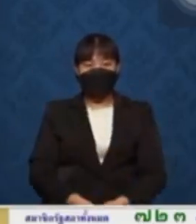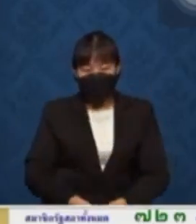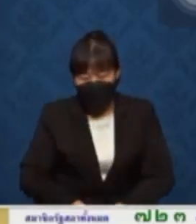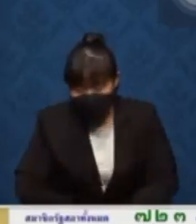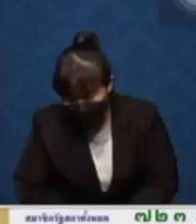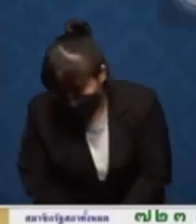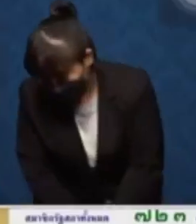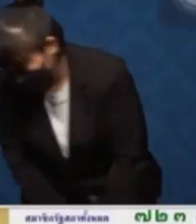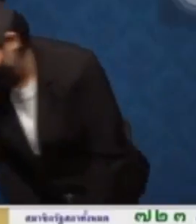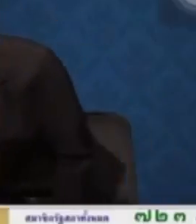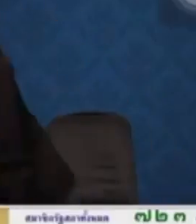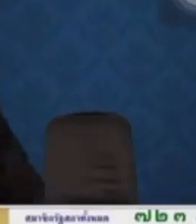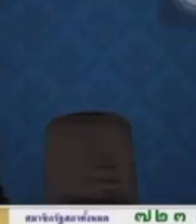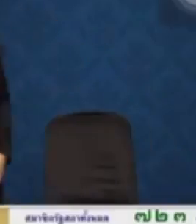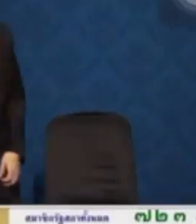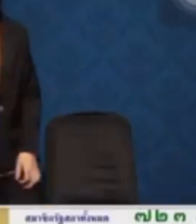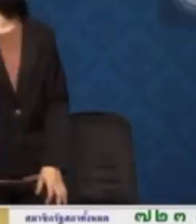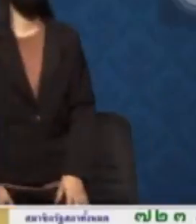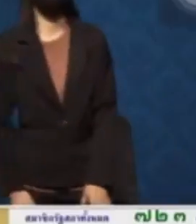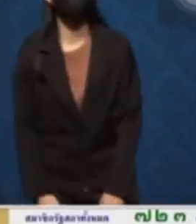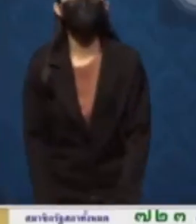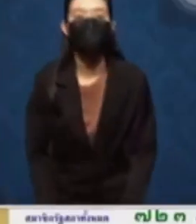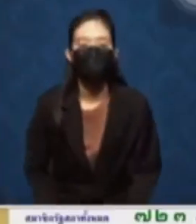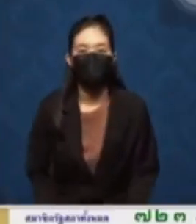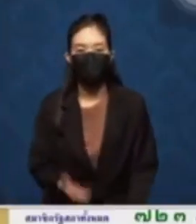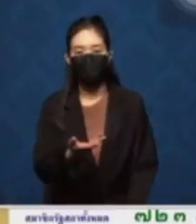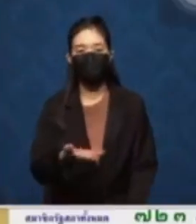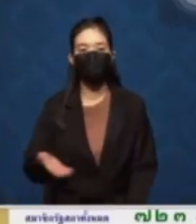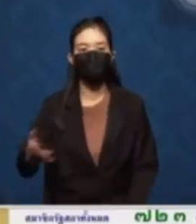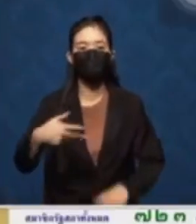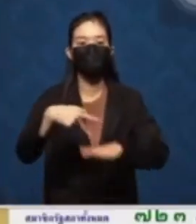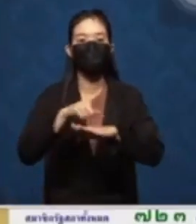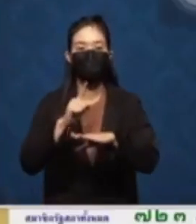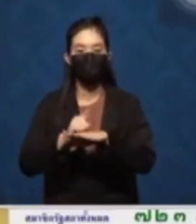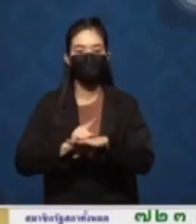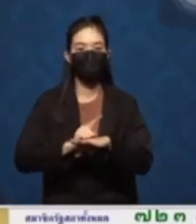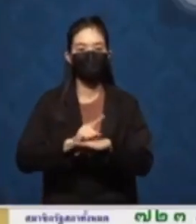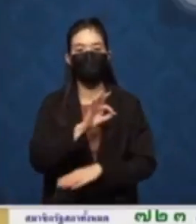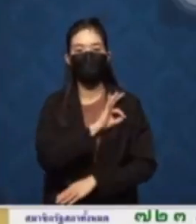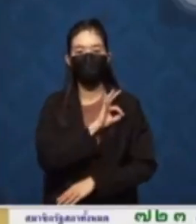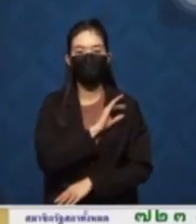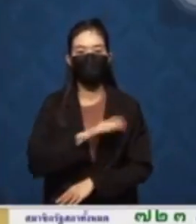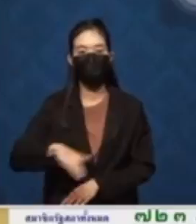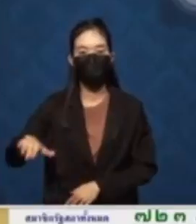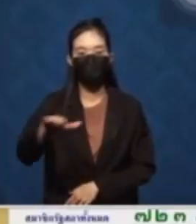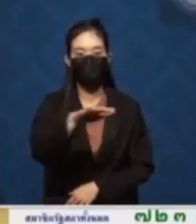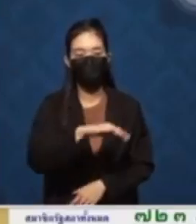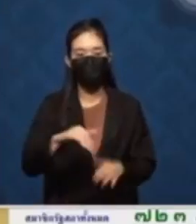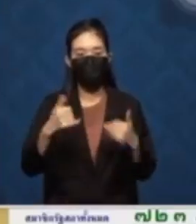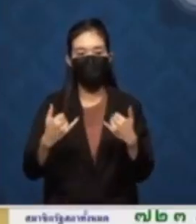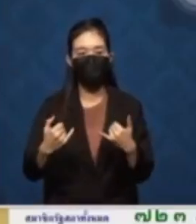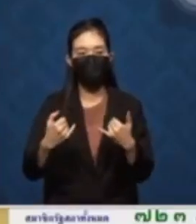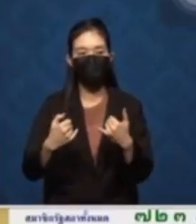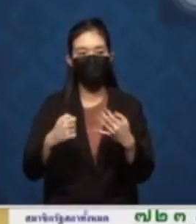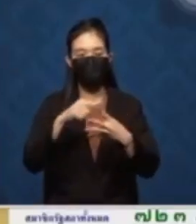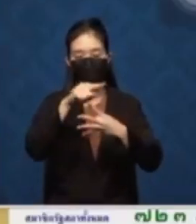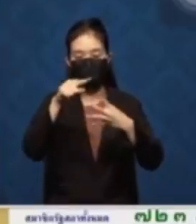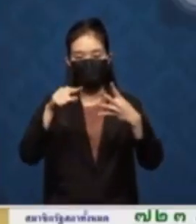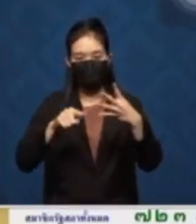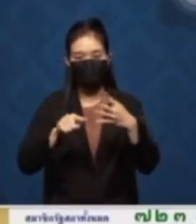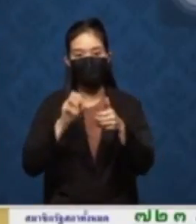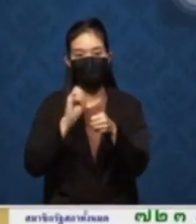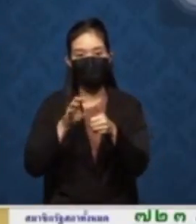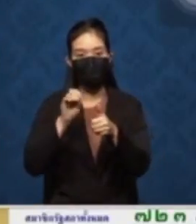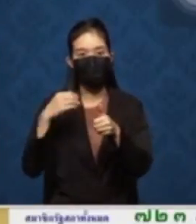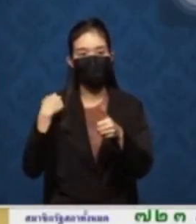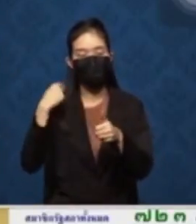ท่านประธานและสมาชิกรัฐสภาทุกท่านครับทางเราขอปิดท้ายนะครับด้วยการย้ำอีกครั้งหนึ่งว่า4ข้อเสนอนี้เนี่ยไม่สาม